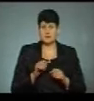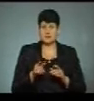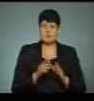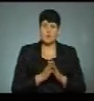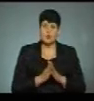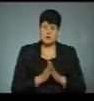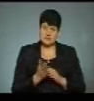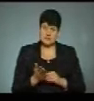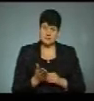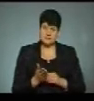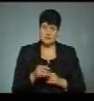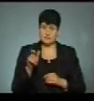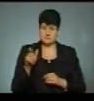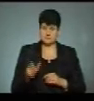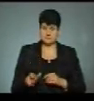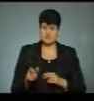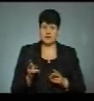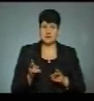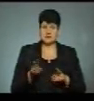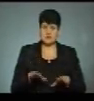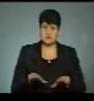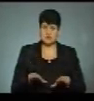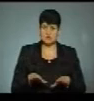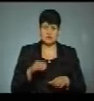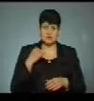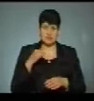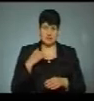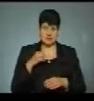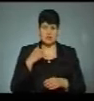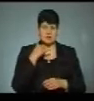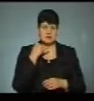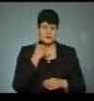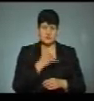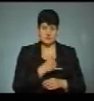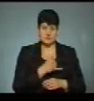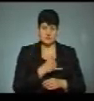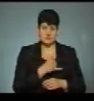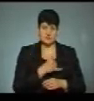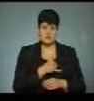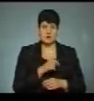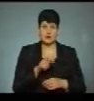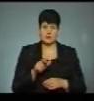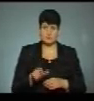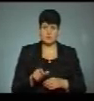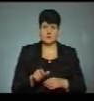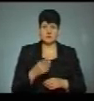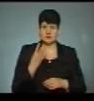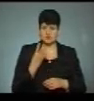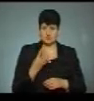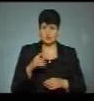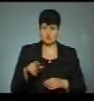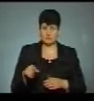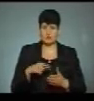просить пацієнта залишитися на лінії і передзвонює визначеним людям. Це 4 особи в